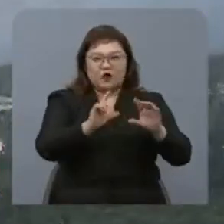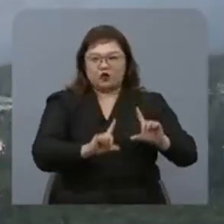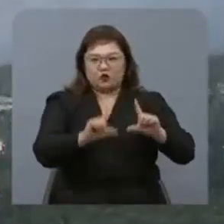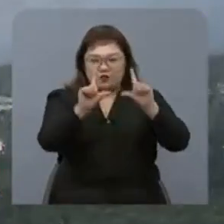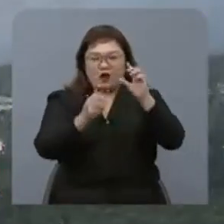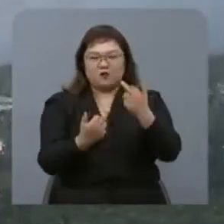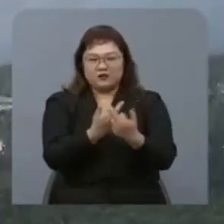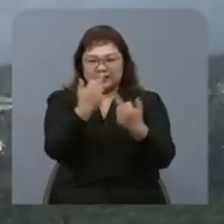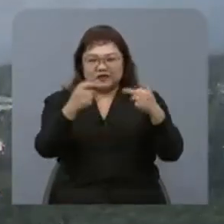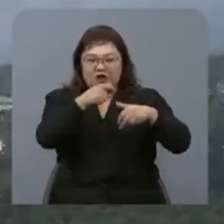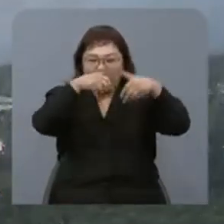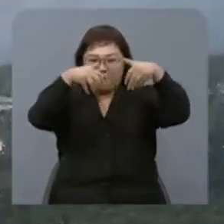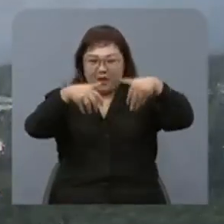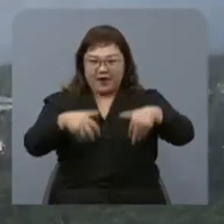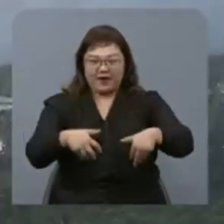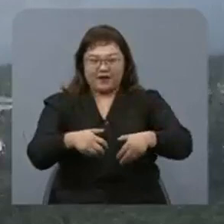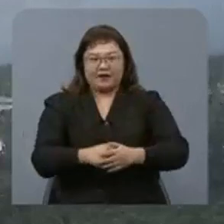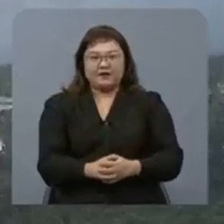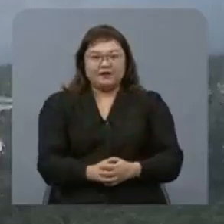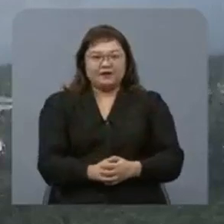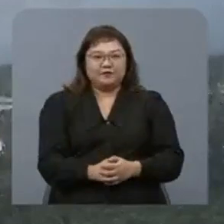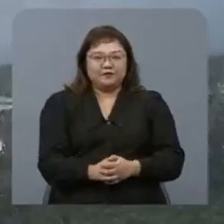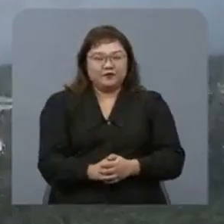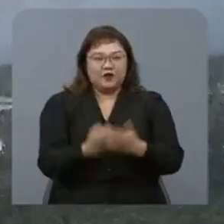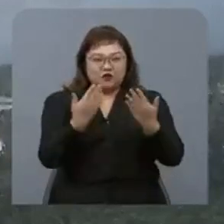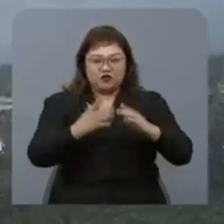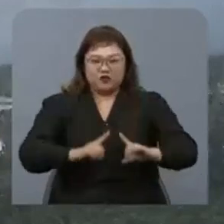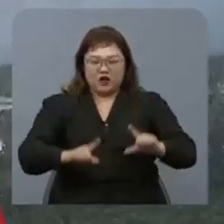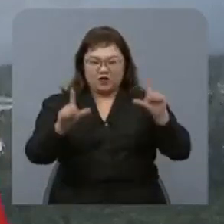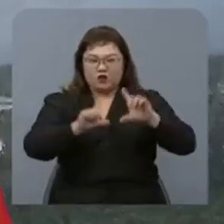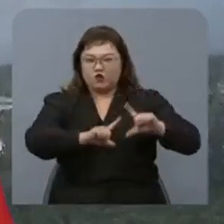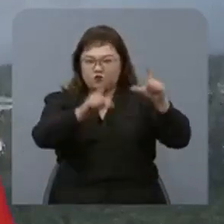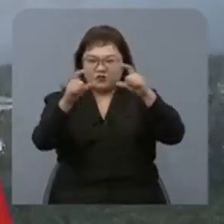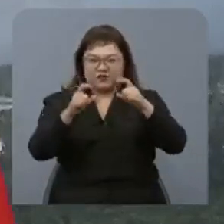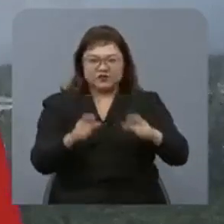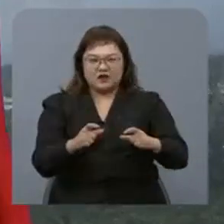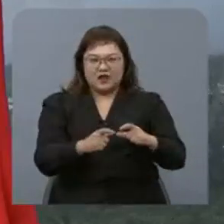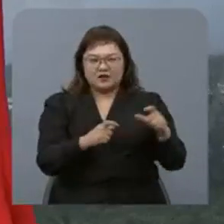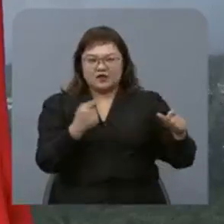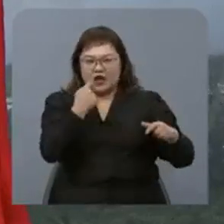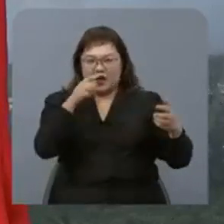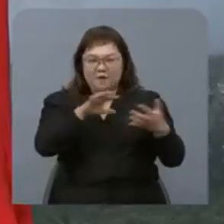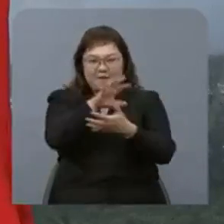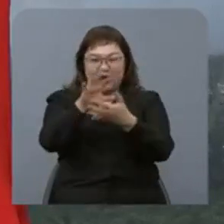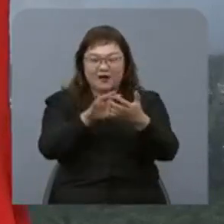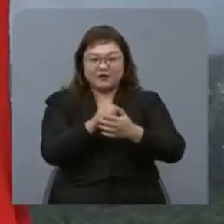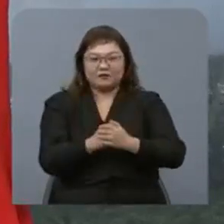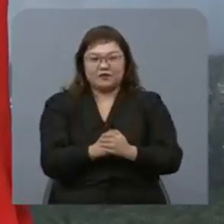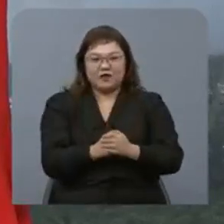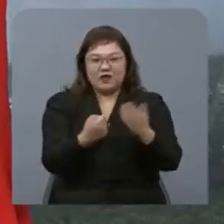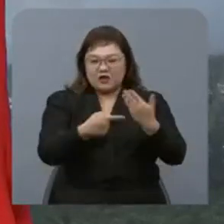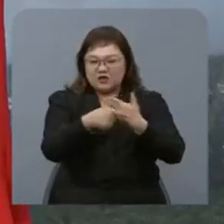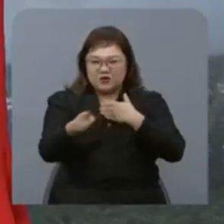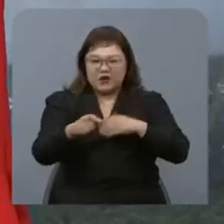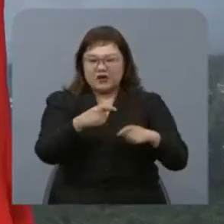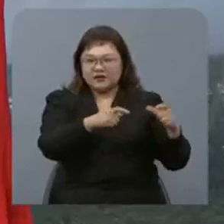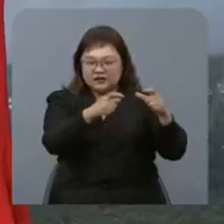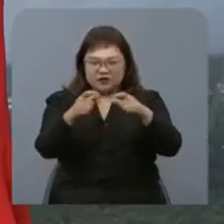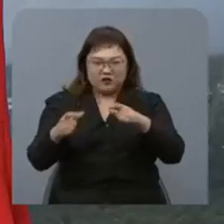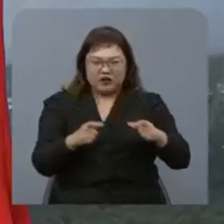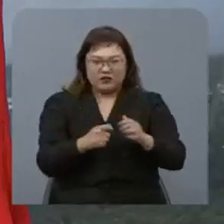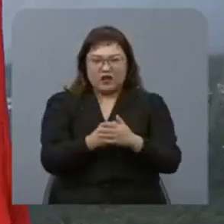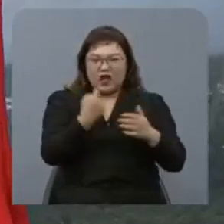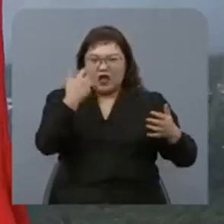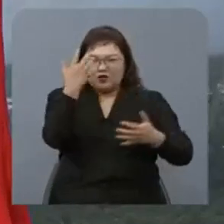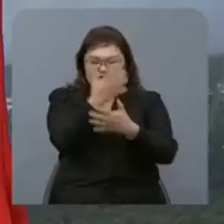동부와 산지에 빗방울이 떨어지는 곳이 있겠구요 휴일에도 동부지역에 하늘빛은 흐리겠습니다 나머지 지역에서는 주말과 휴일